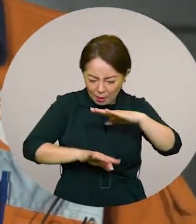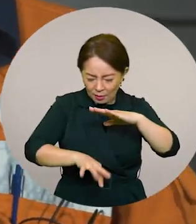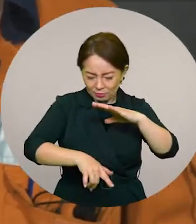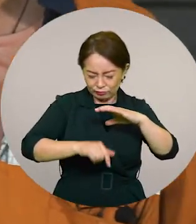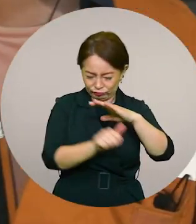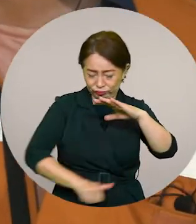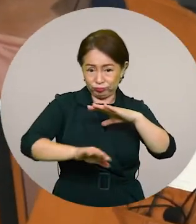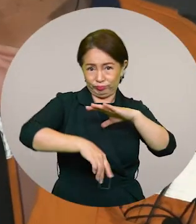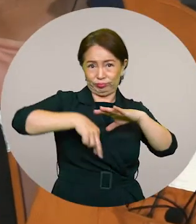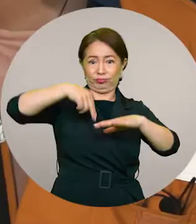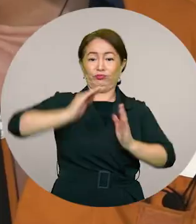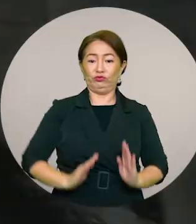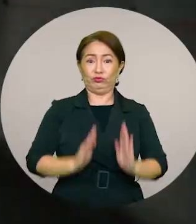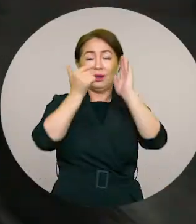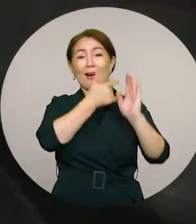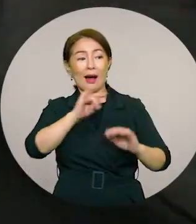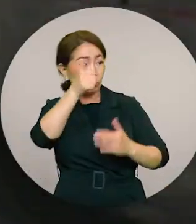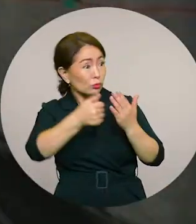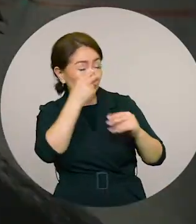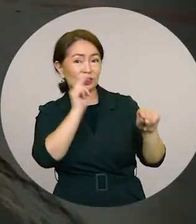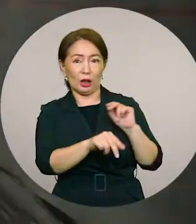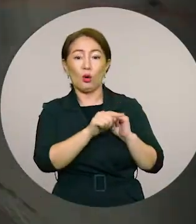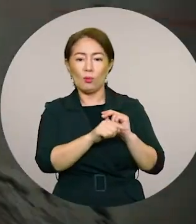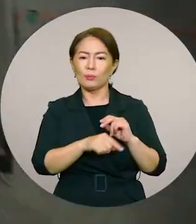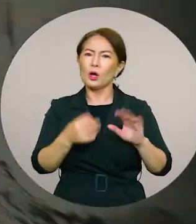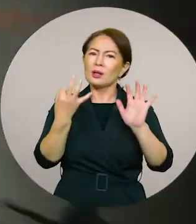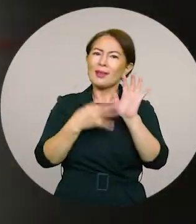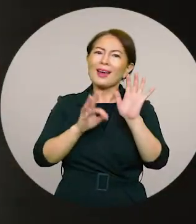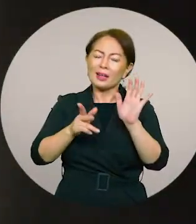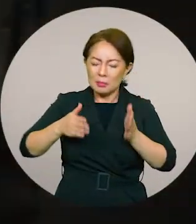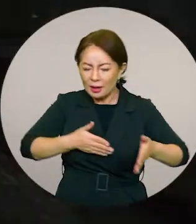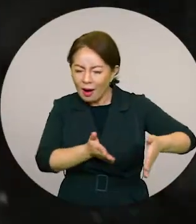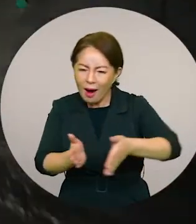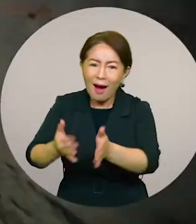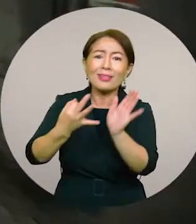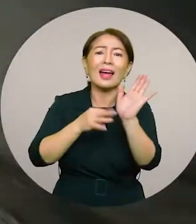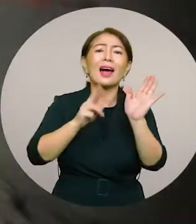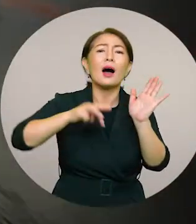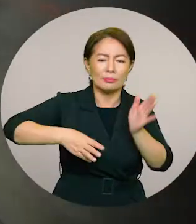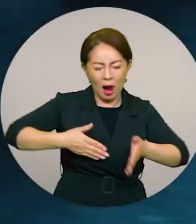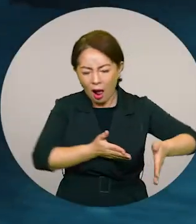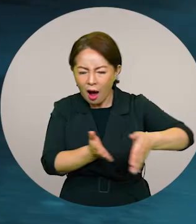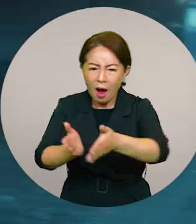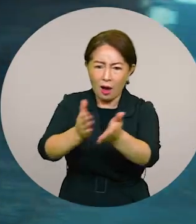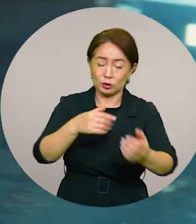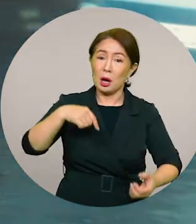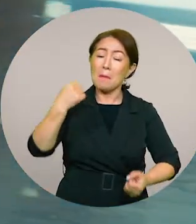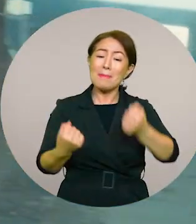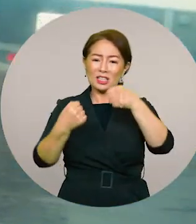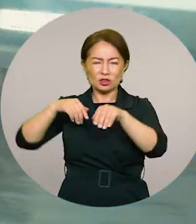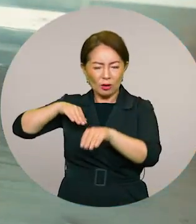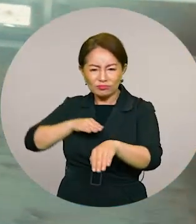юу гэдгийг одоо тодорхойлж байгаа. Гүний уурхайд одоогоор 80 км урт хонгил барьжээ. Энэ хонгилоор том аврын ачааны